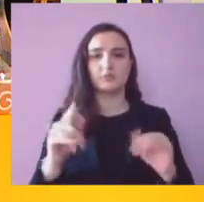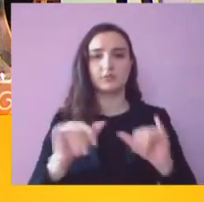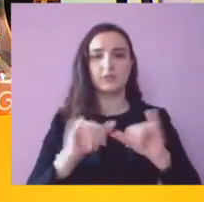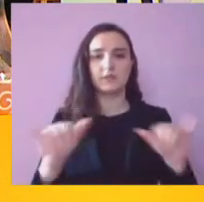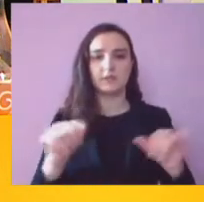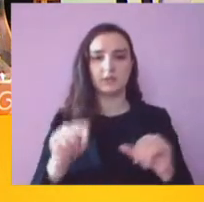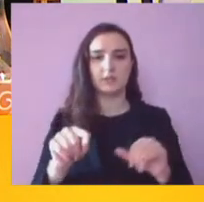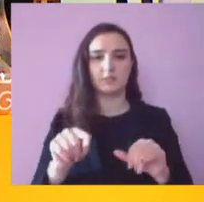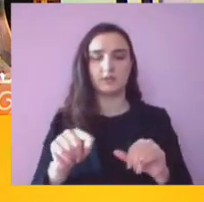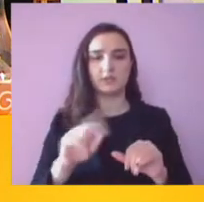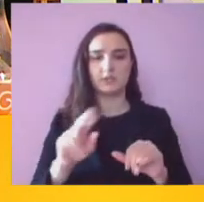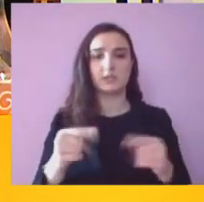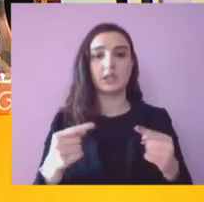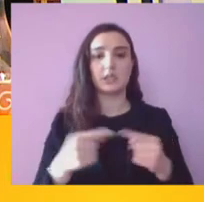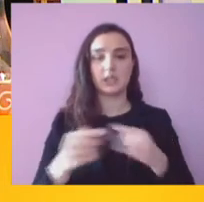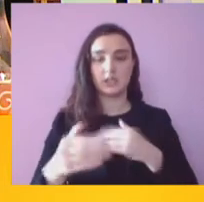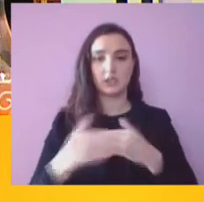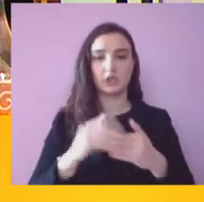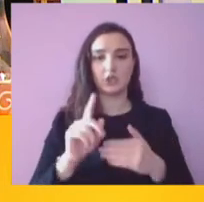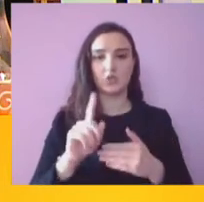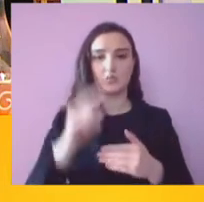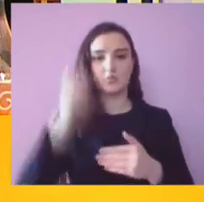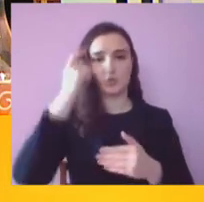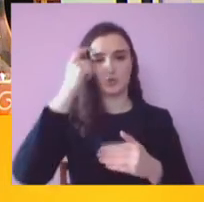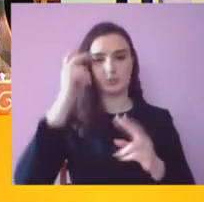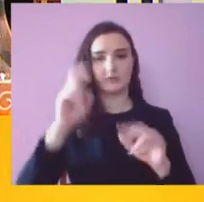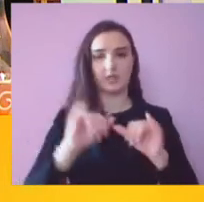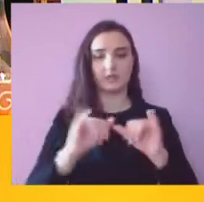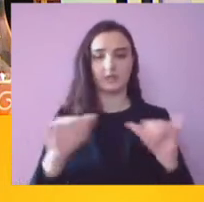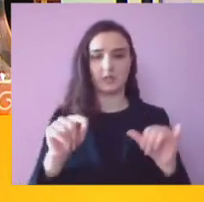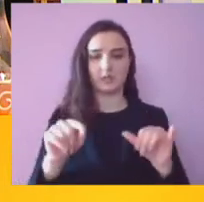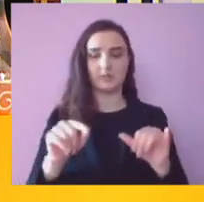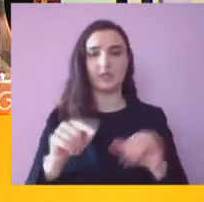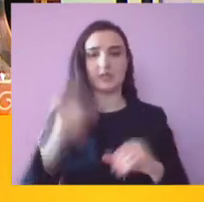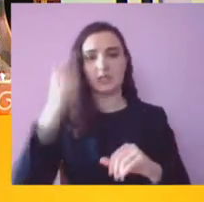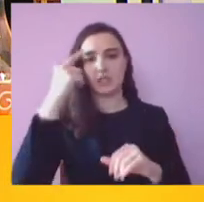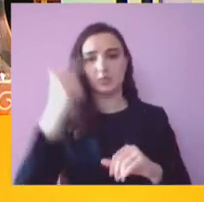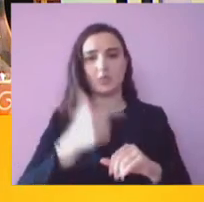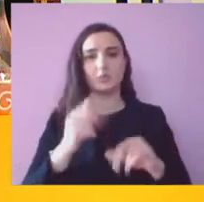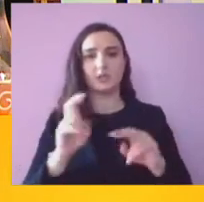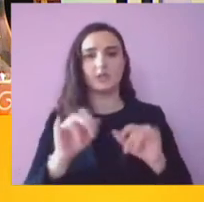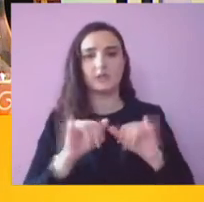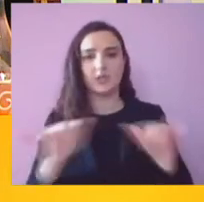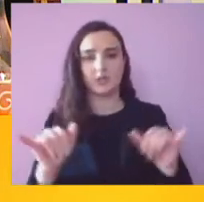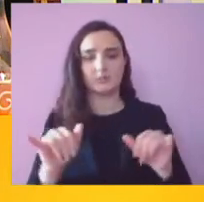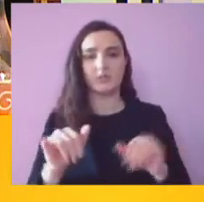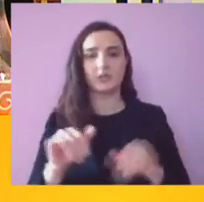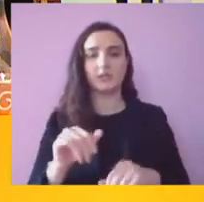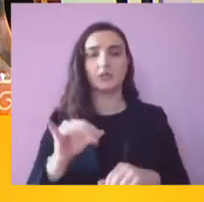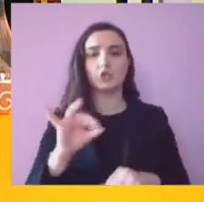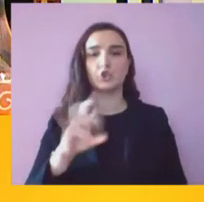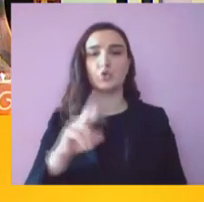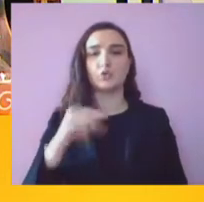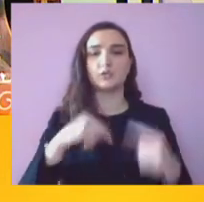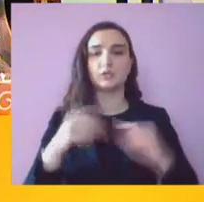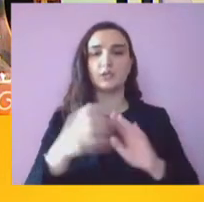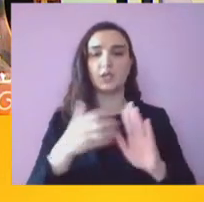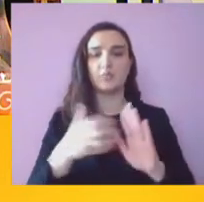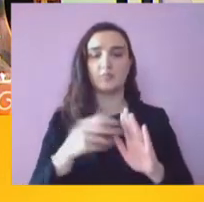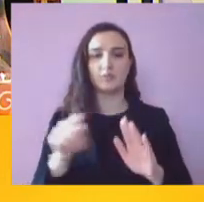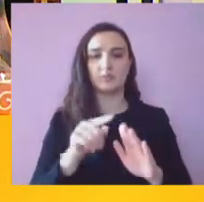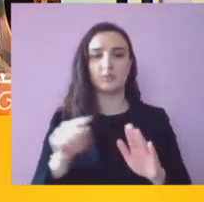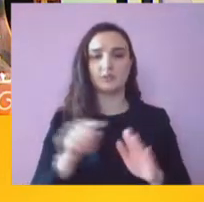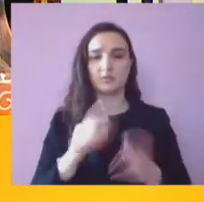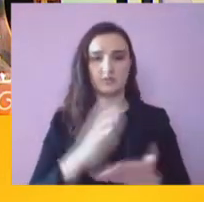და დადგენილია, რომ გონებრივი განვითარება, ინტელექტუალური განვითარება იოდის ნაკლებობასთან ვერ მეგობრობს,